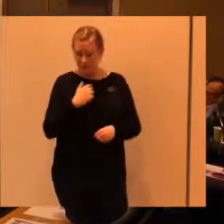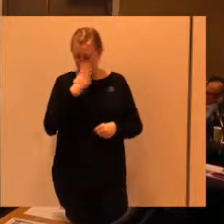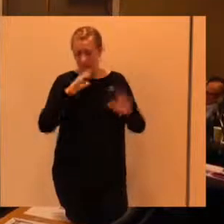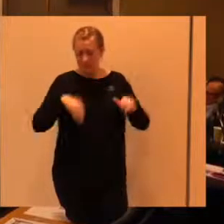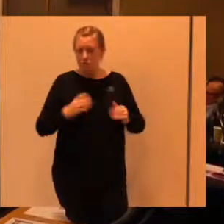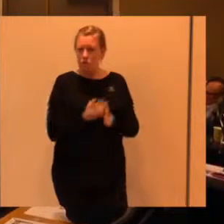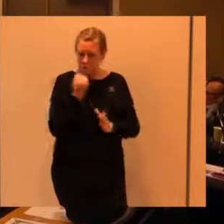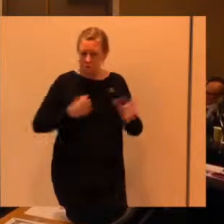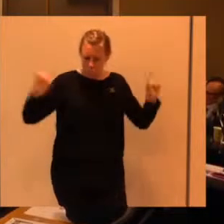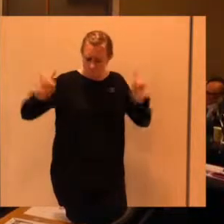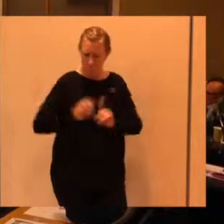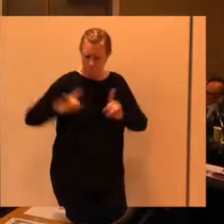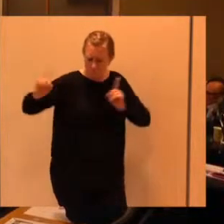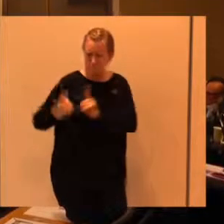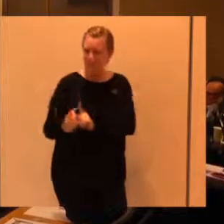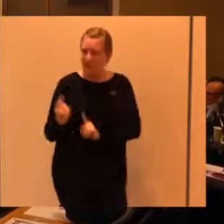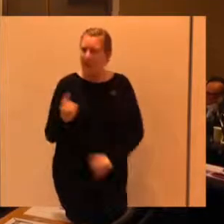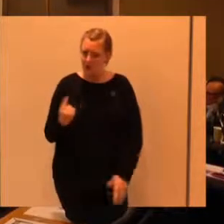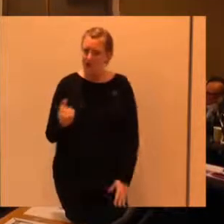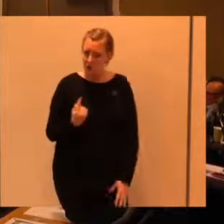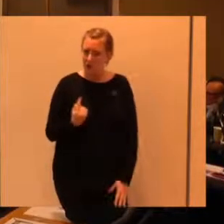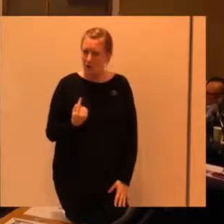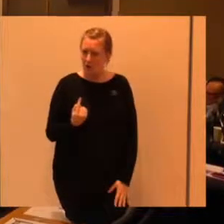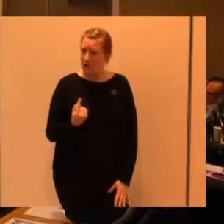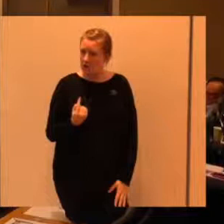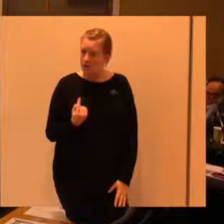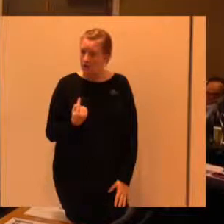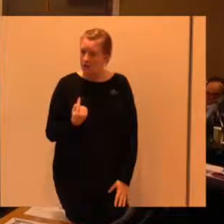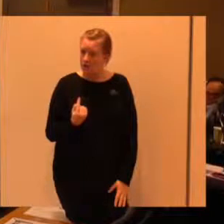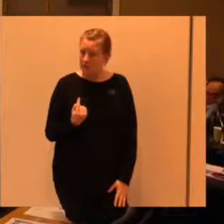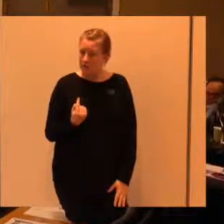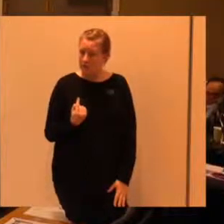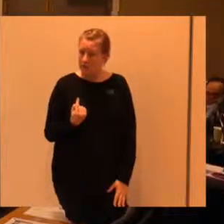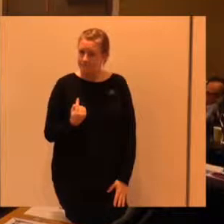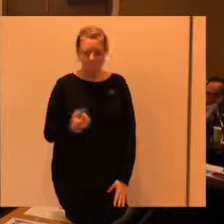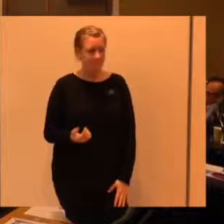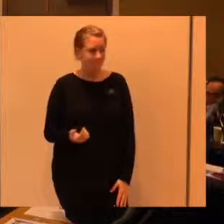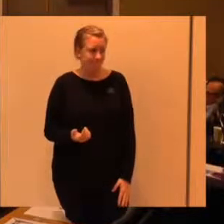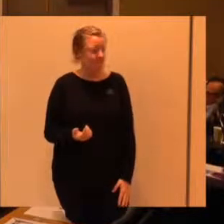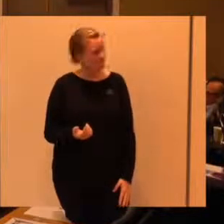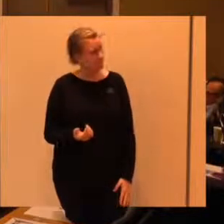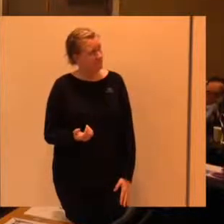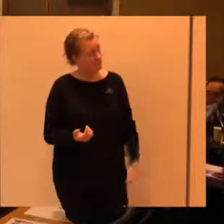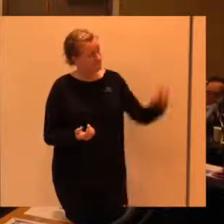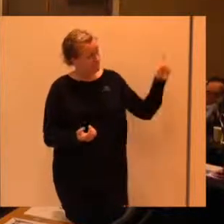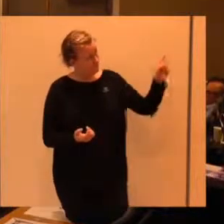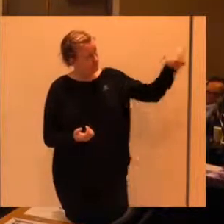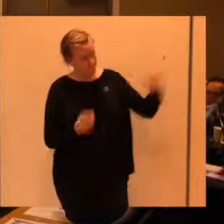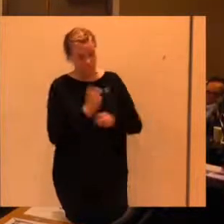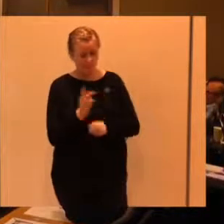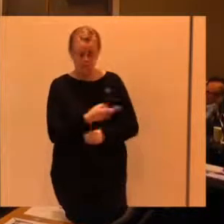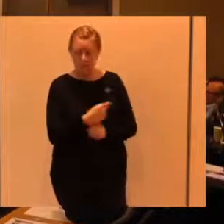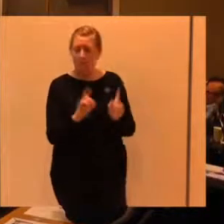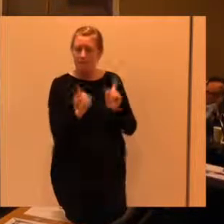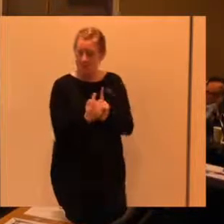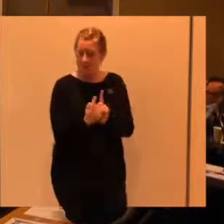individer, men nästan alla individer som gör båda så har vi färre ögonfixeringar på den här Hallå Konsument